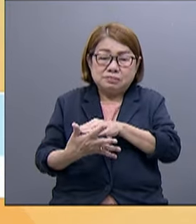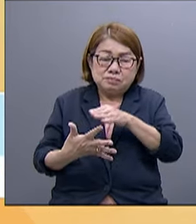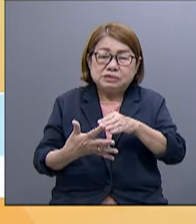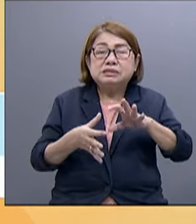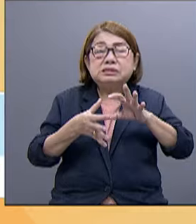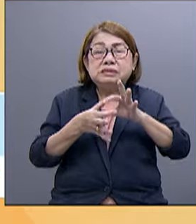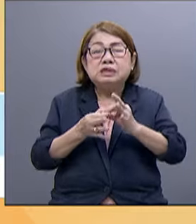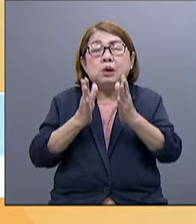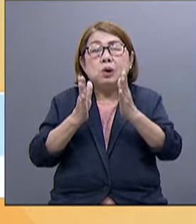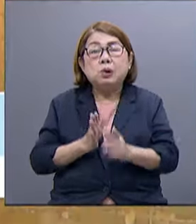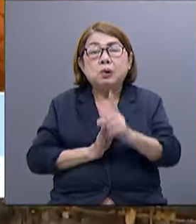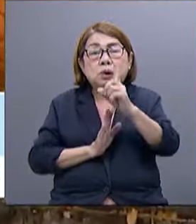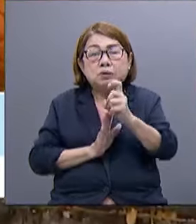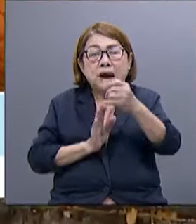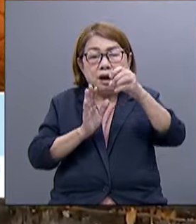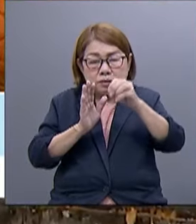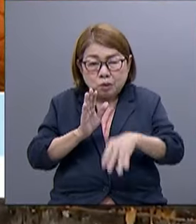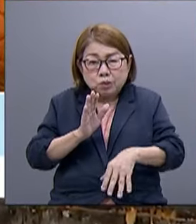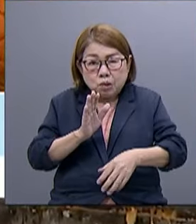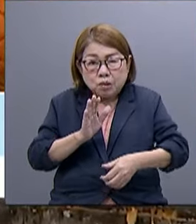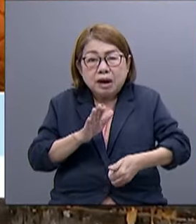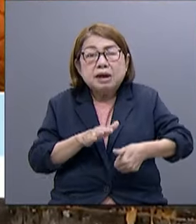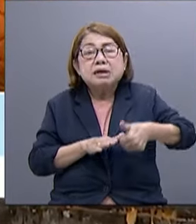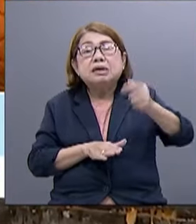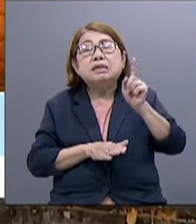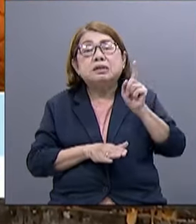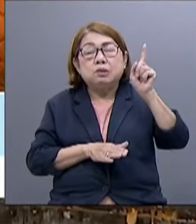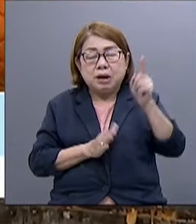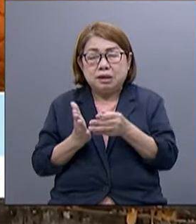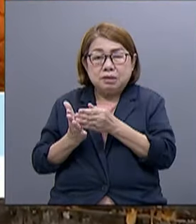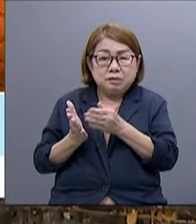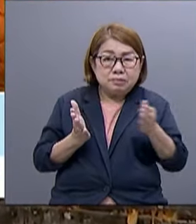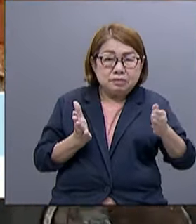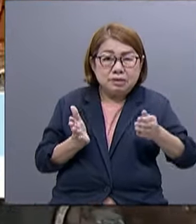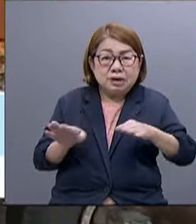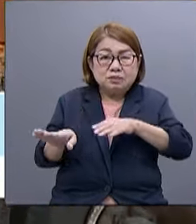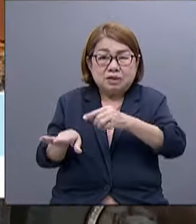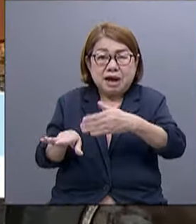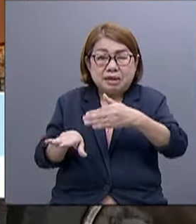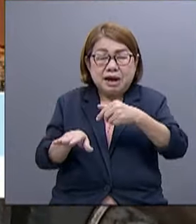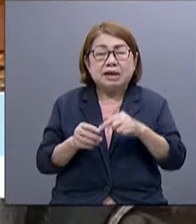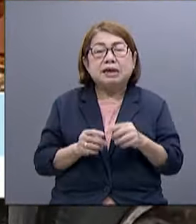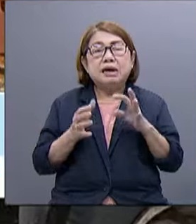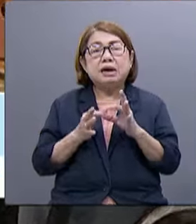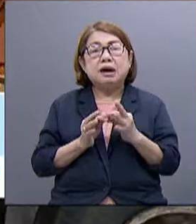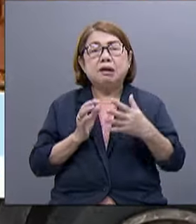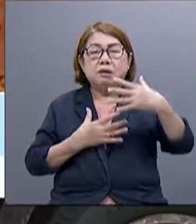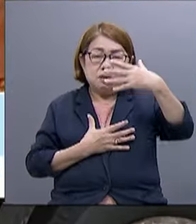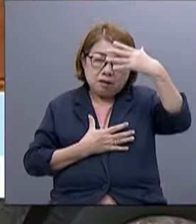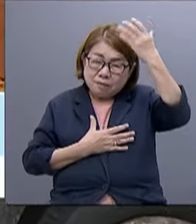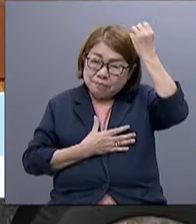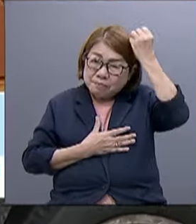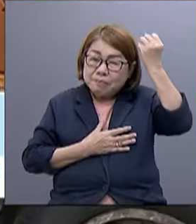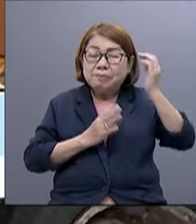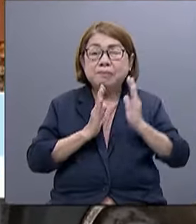ค์ด้านท้ายสุดก็เป็นไอ้พุทธเจ้าโปรดพระมารดาบนสวรรค์ครับ ครับผมนี่ก็คือเ